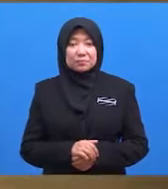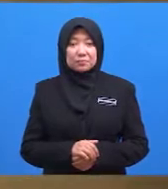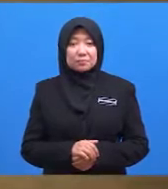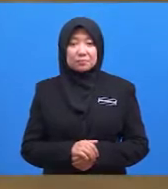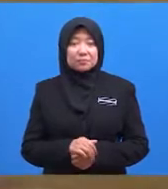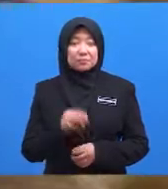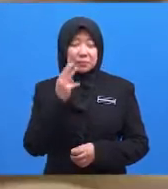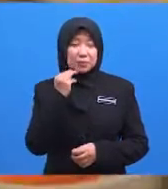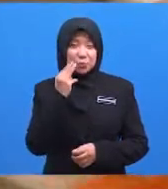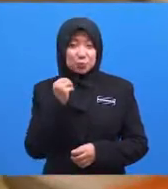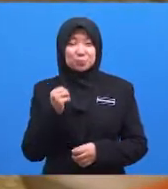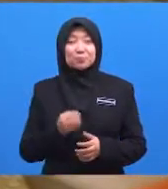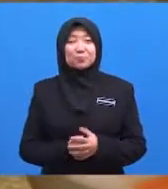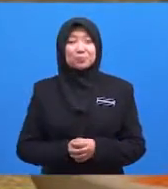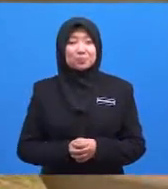Madu.